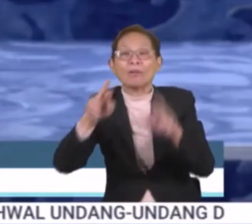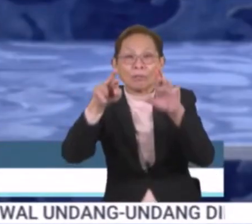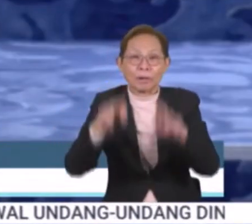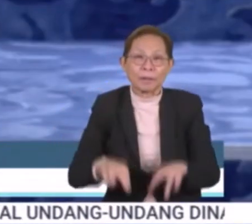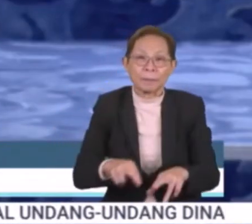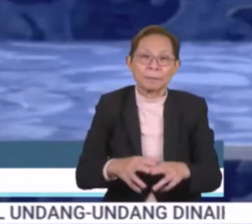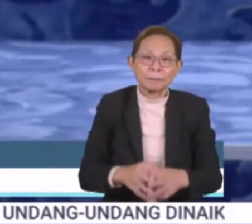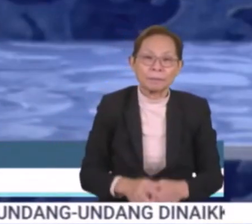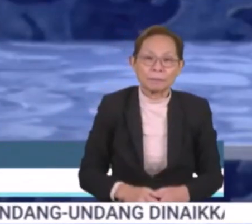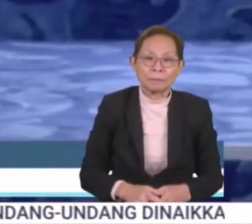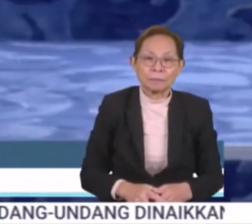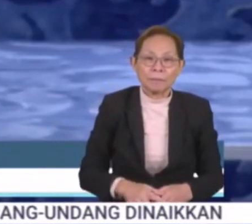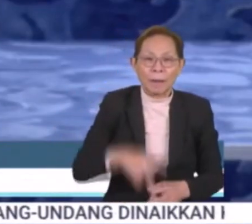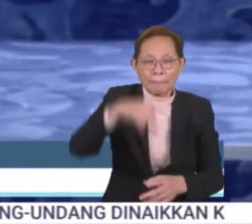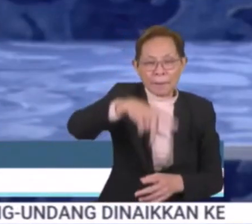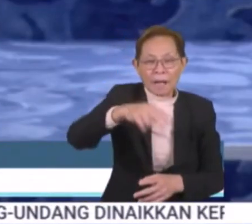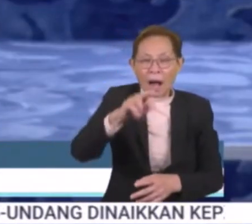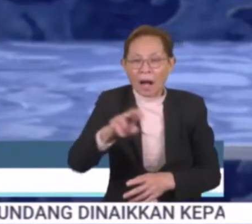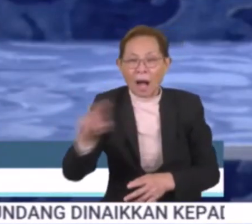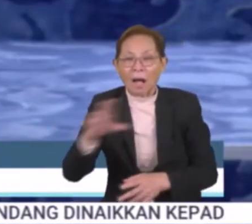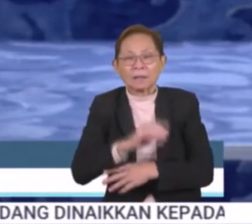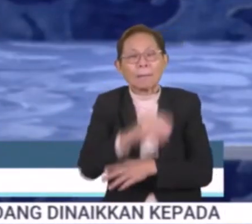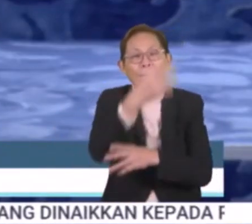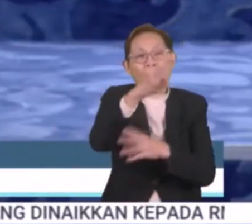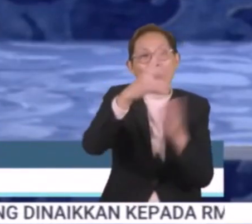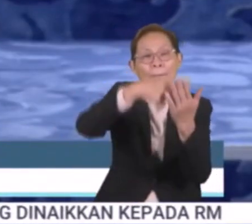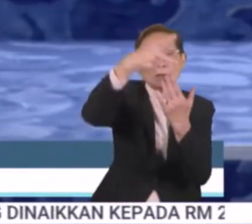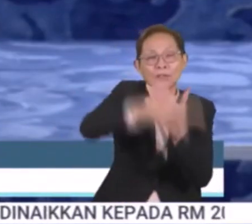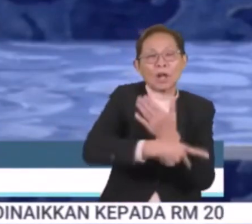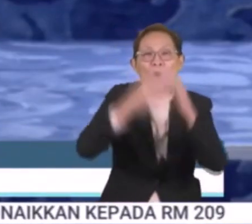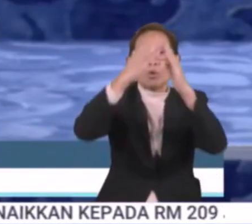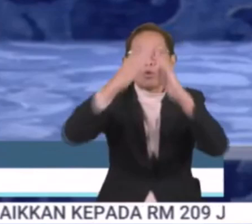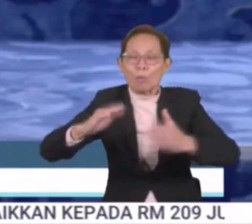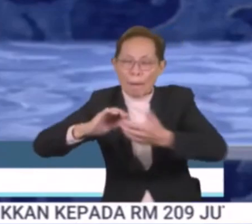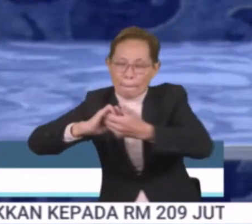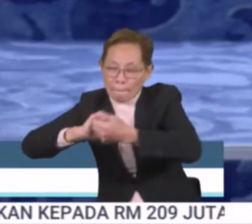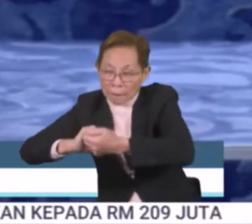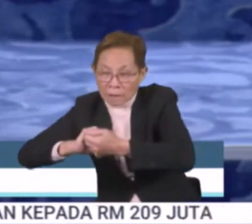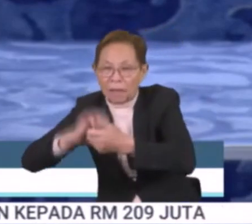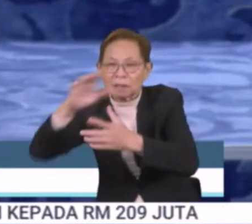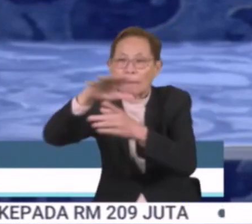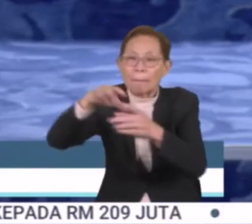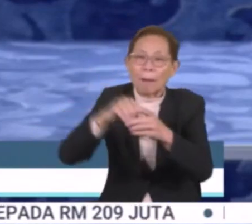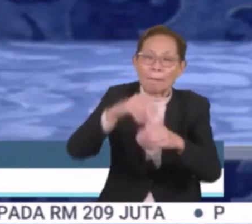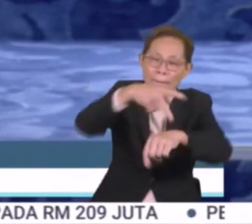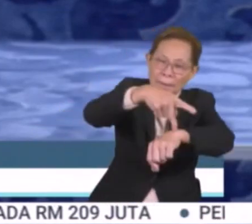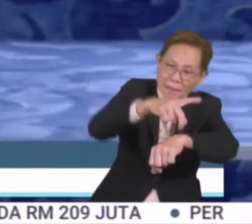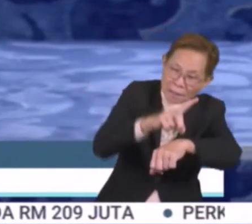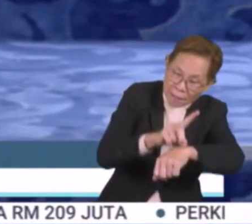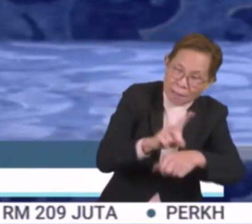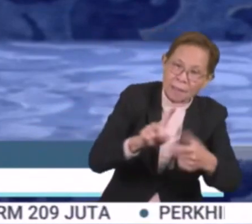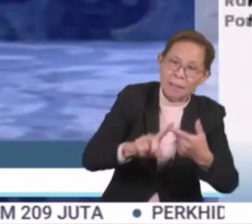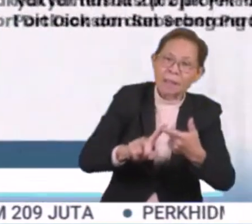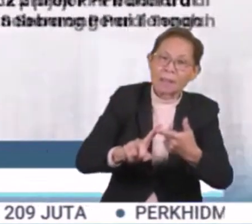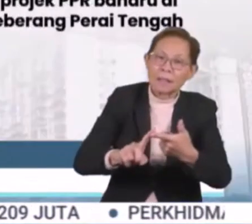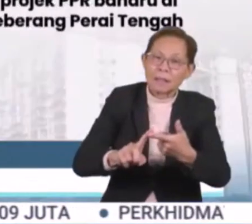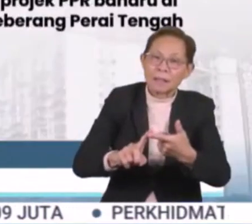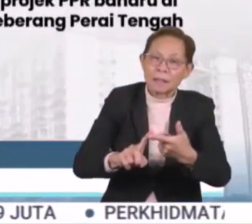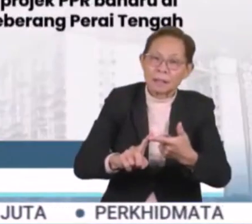Melaksanakan program residensi rakyat dan 14 projek rumah mesra termasuk di Prodikson Seberang Pantai Tengah.